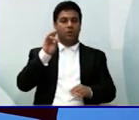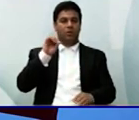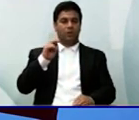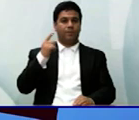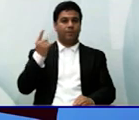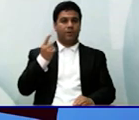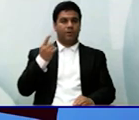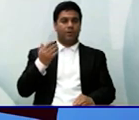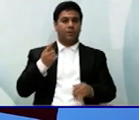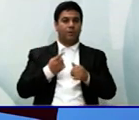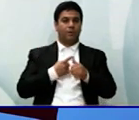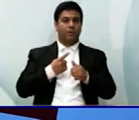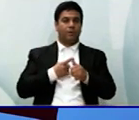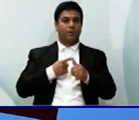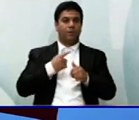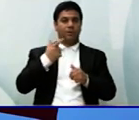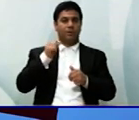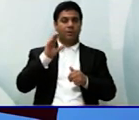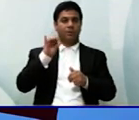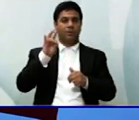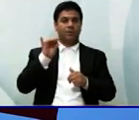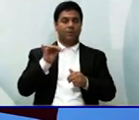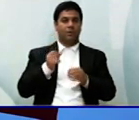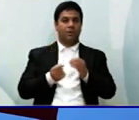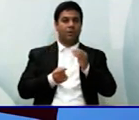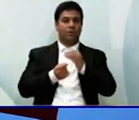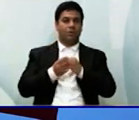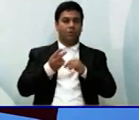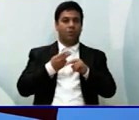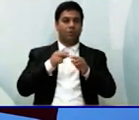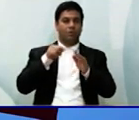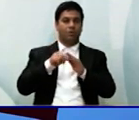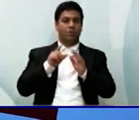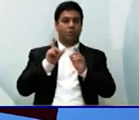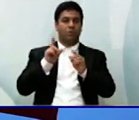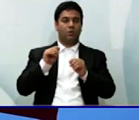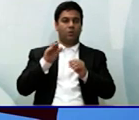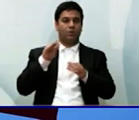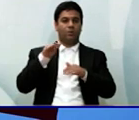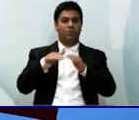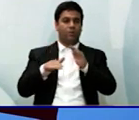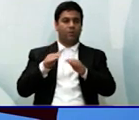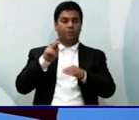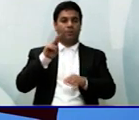Первое. Название гавани, откуда суда уходят в плавание.